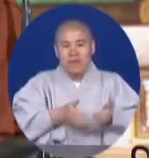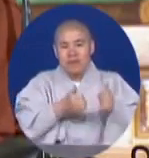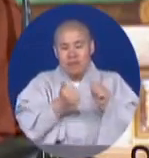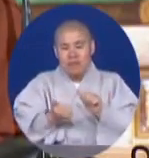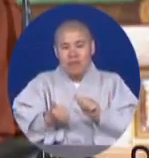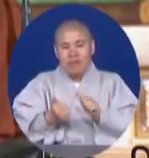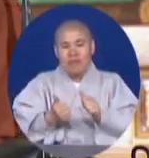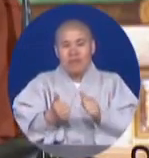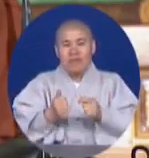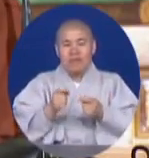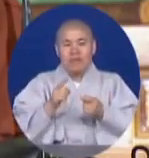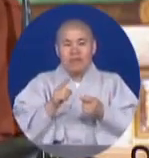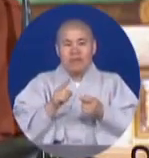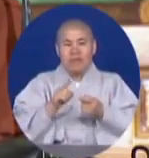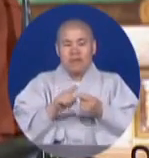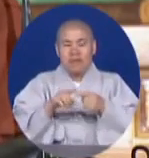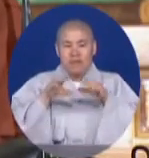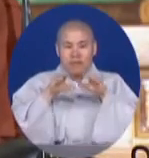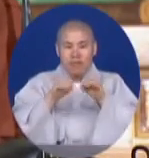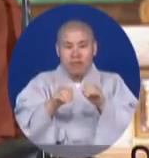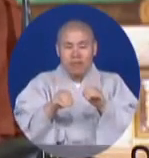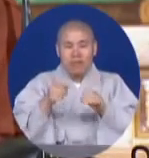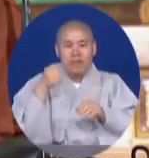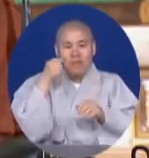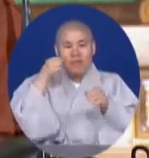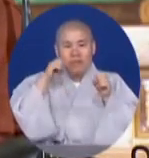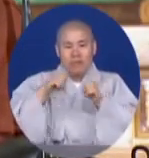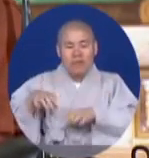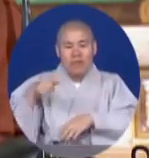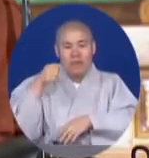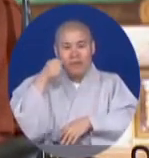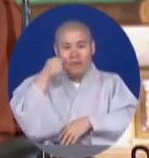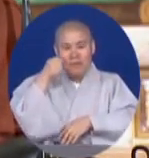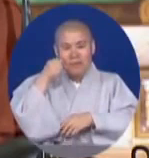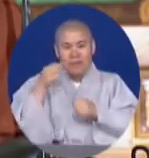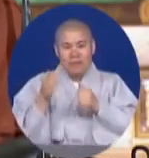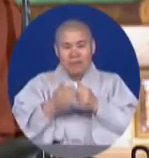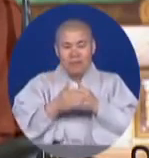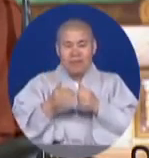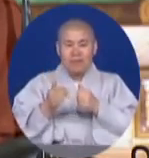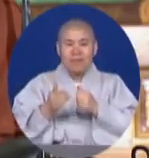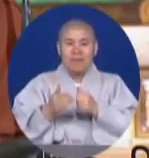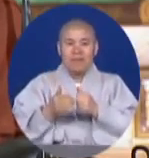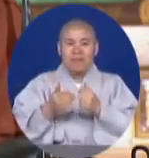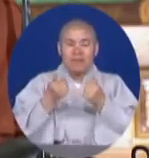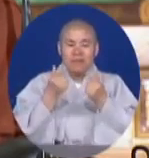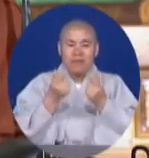생사를 멈추지 못하고 버리지 못하는데 그거는